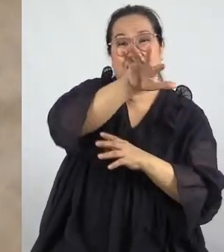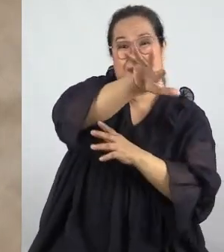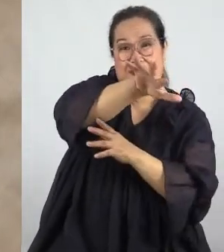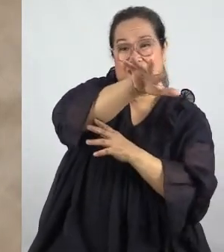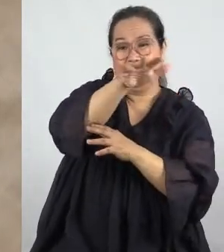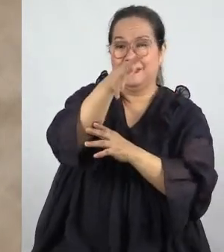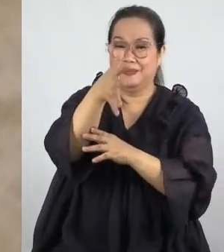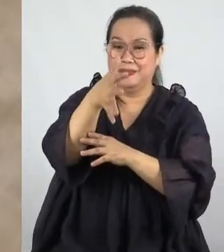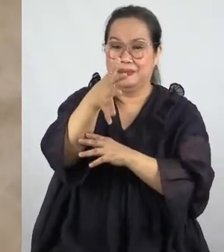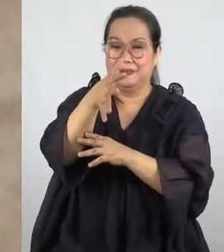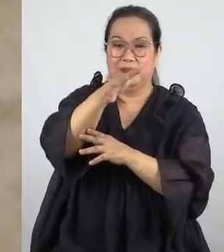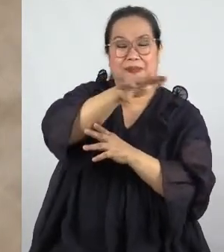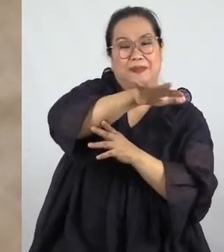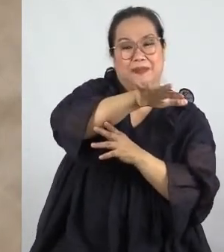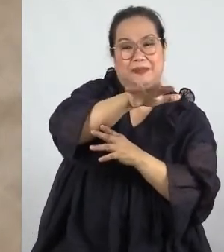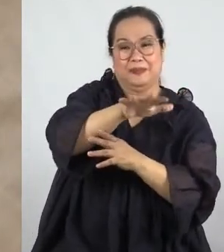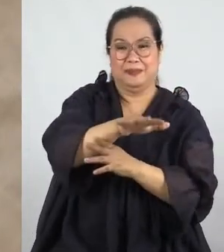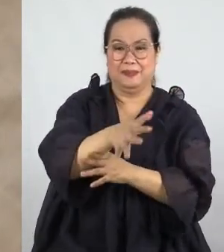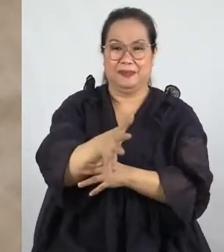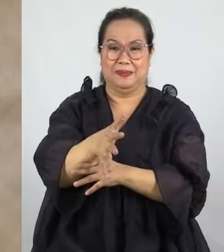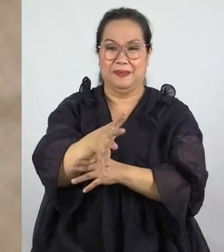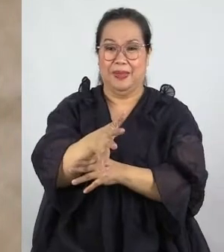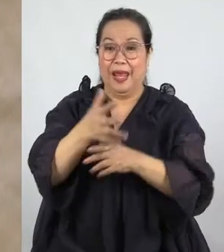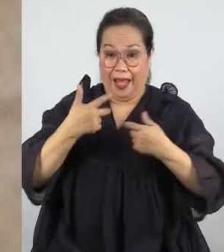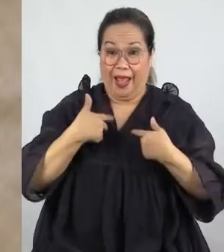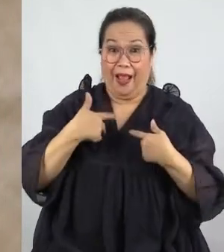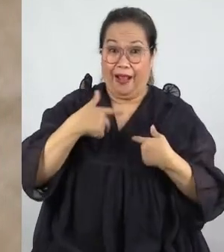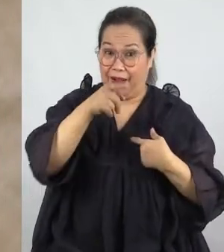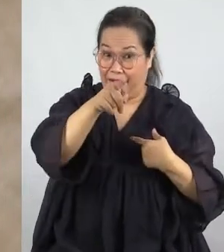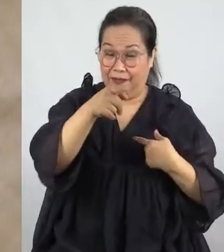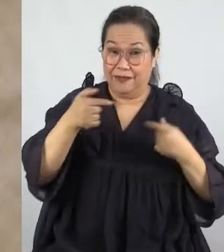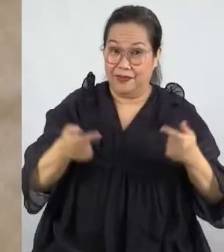atin ngayon, meron tayo sigurong kasalanan na parang ganon.